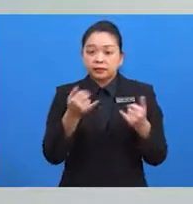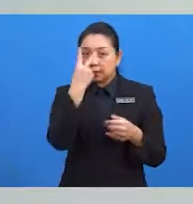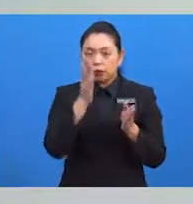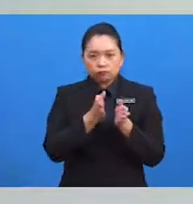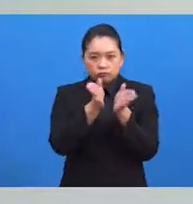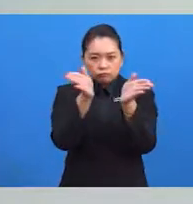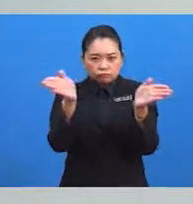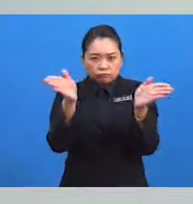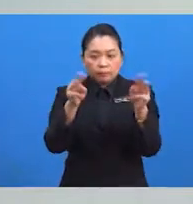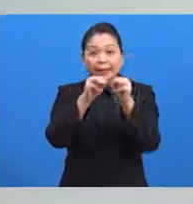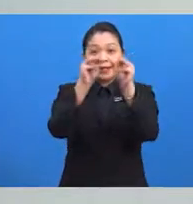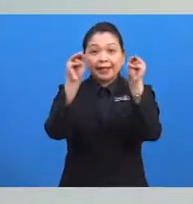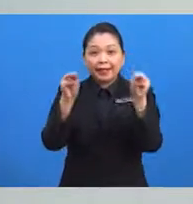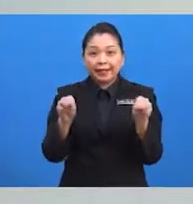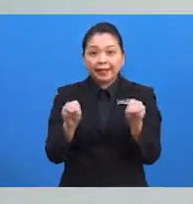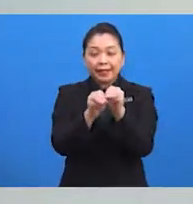magnet